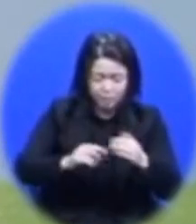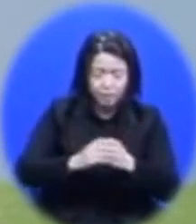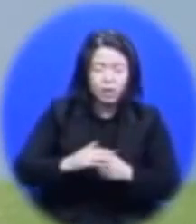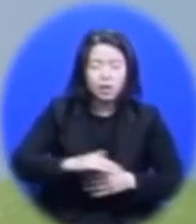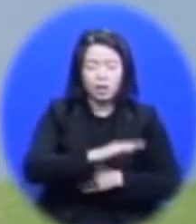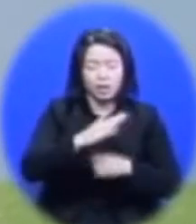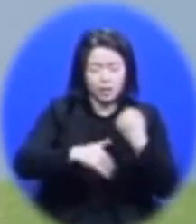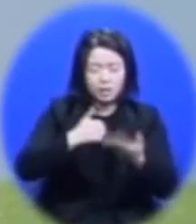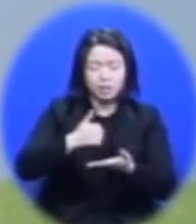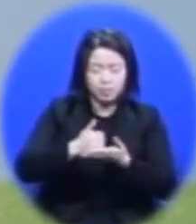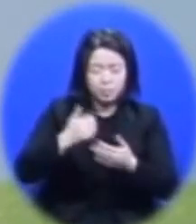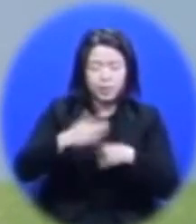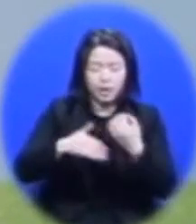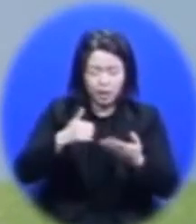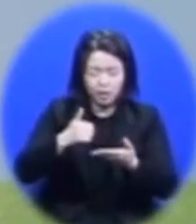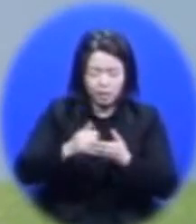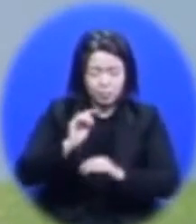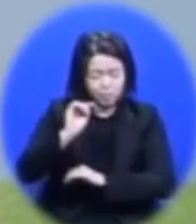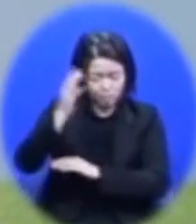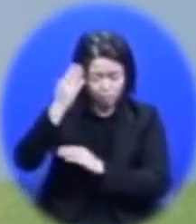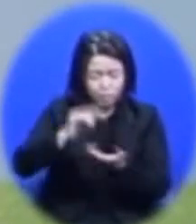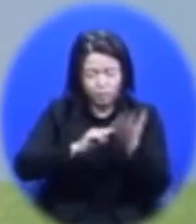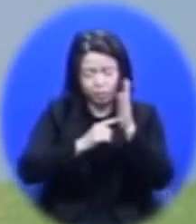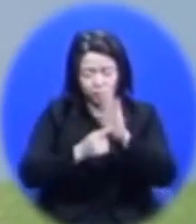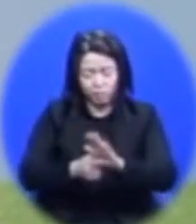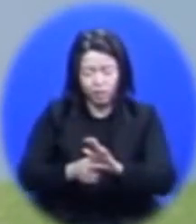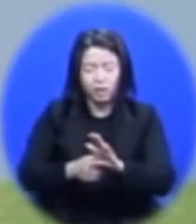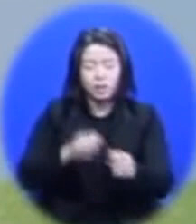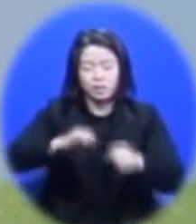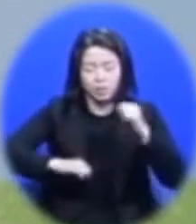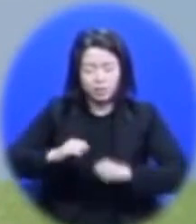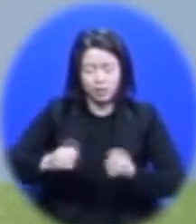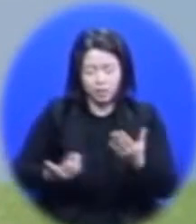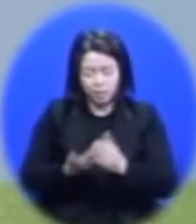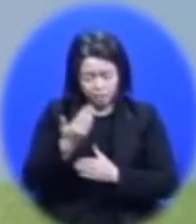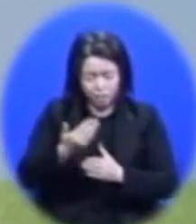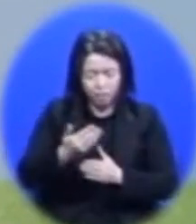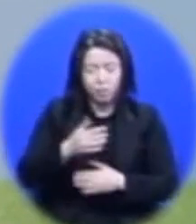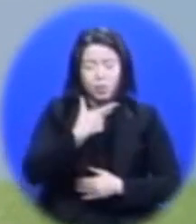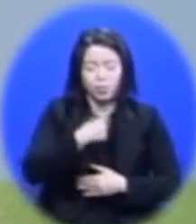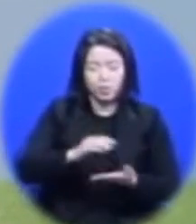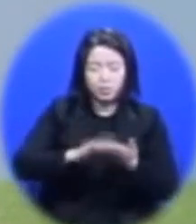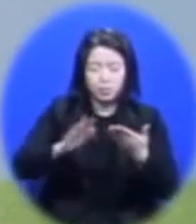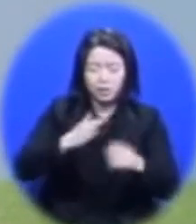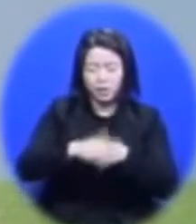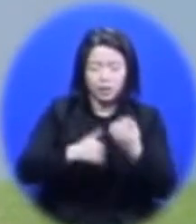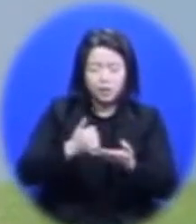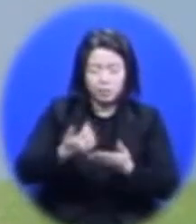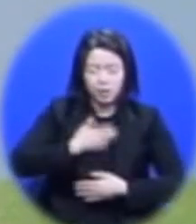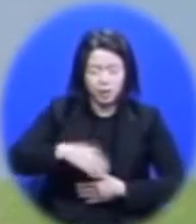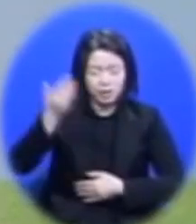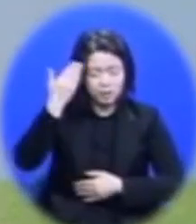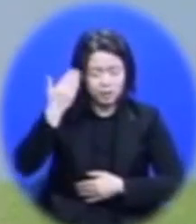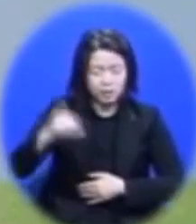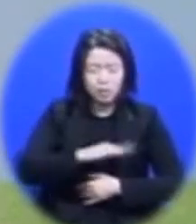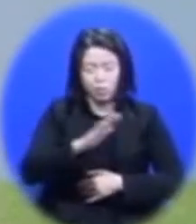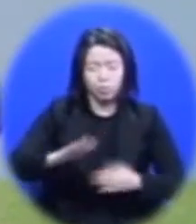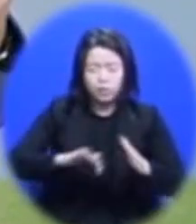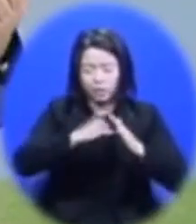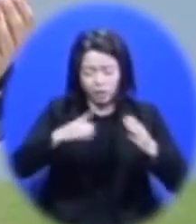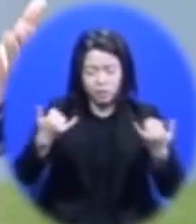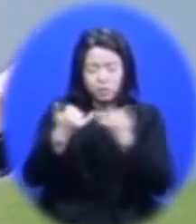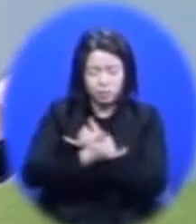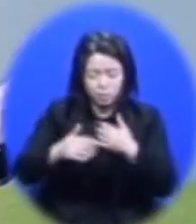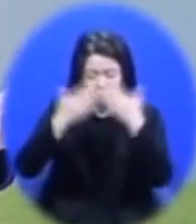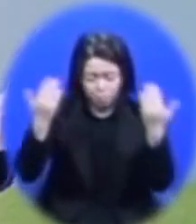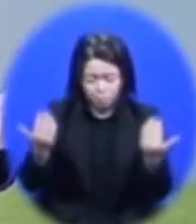하나님, 하나님의 영광이 드러나는 역사가 일어나기를 원합니다. 하나님을 아는 지식이 우리 가족, 친척